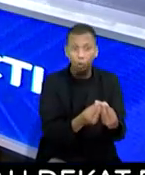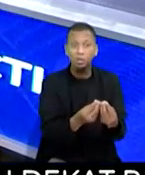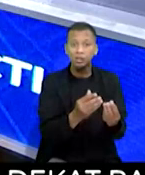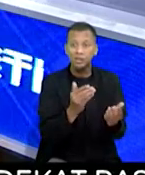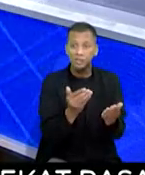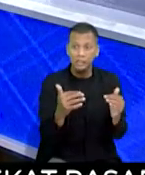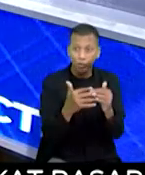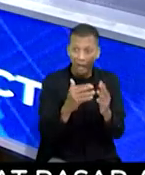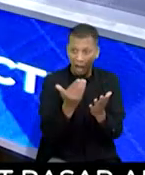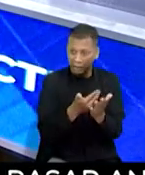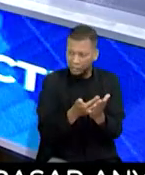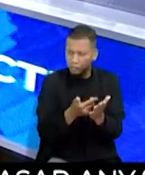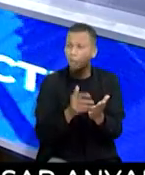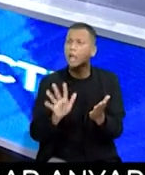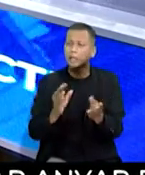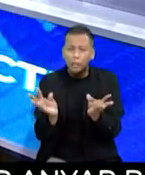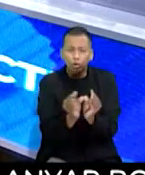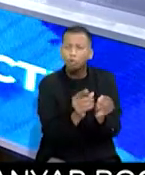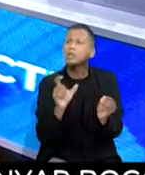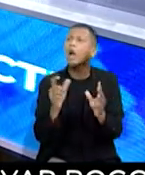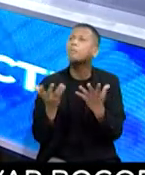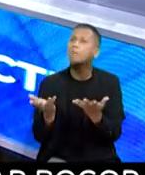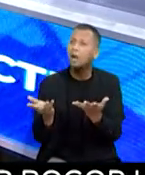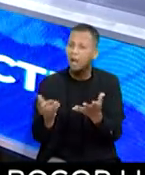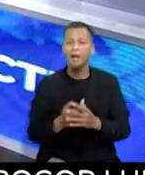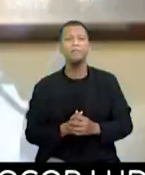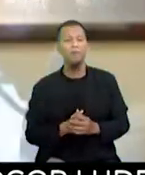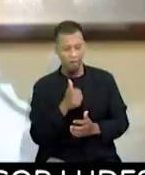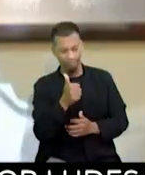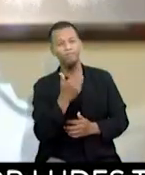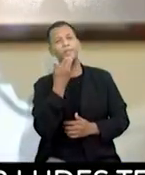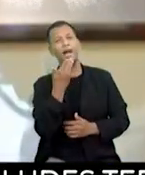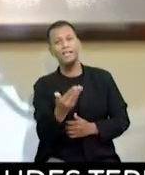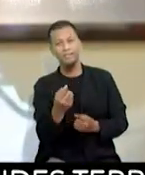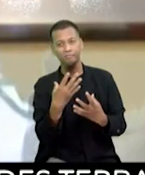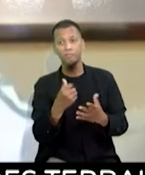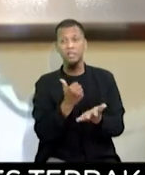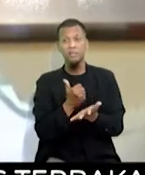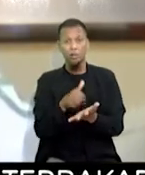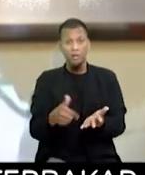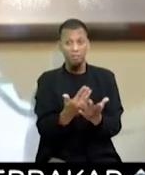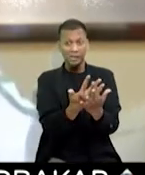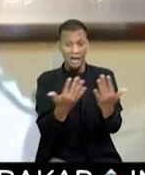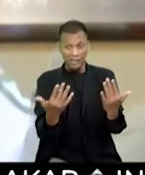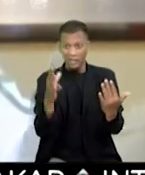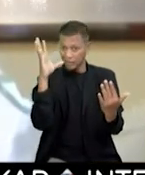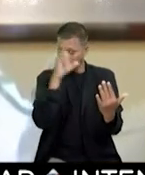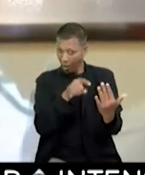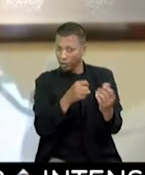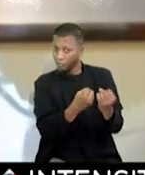Pak? Ya, baik. Terima kasih, Mbak. Jadi memang sebetulnya saat ini masyarakat sudah terinformasi ya bahwa